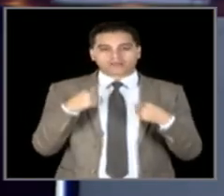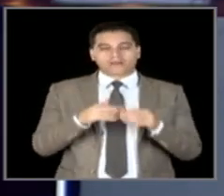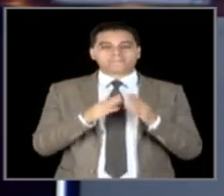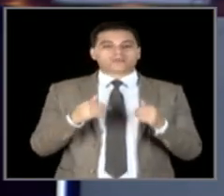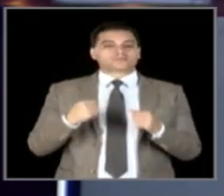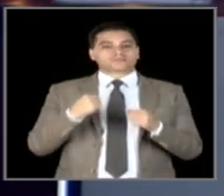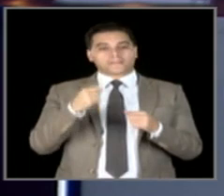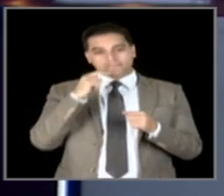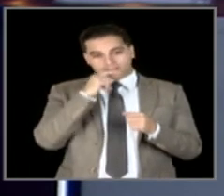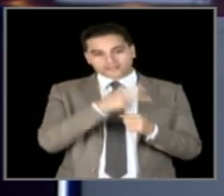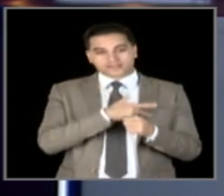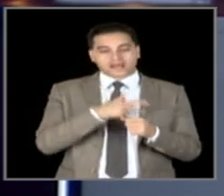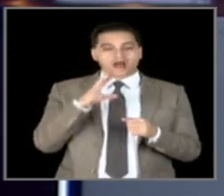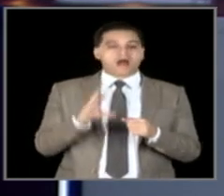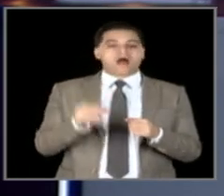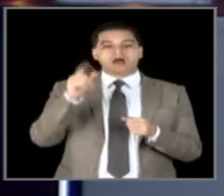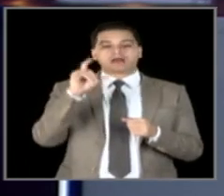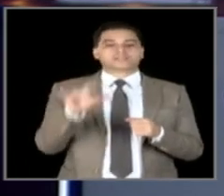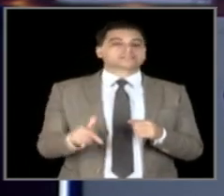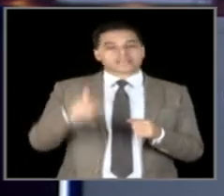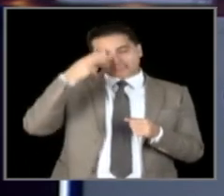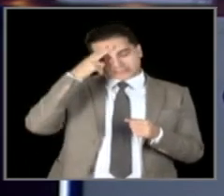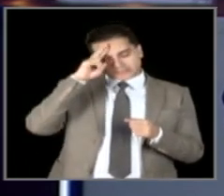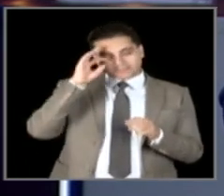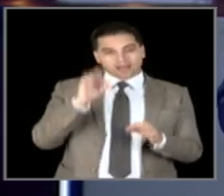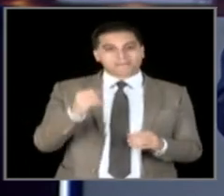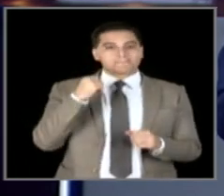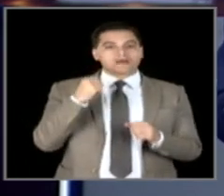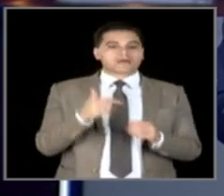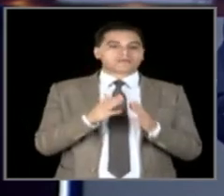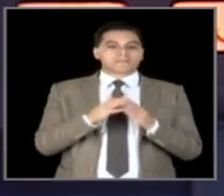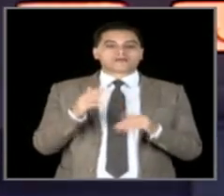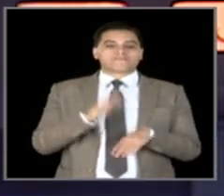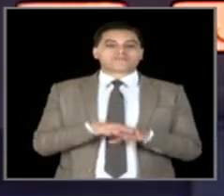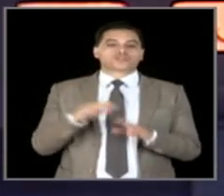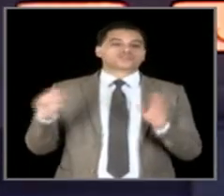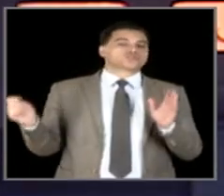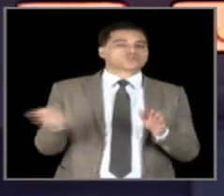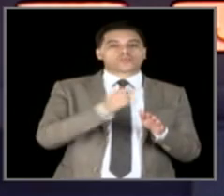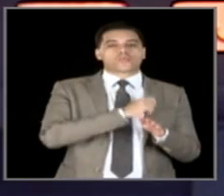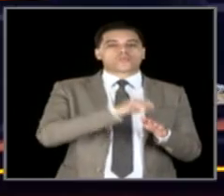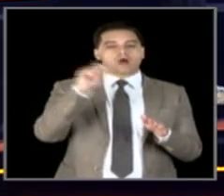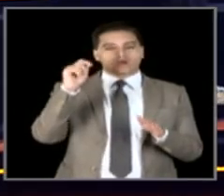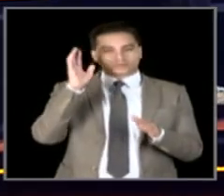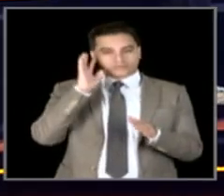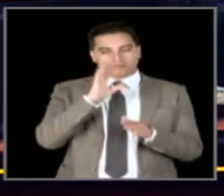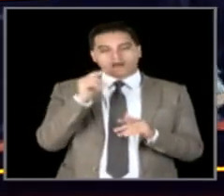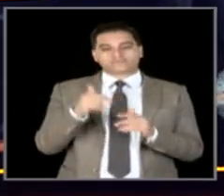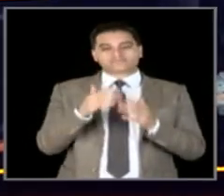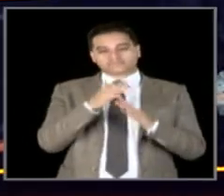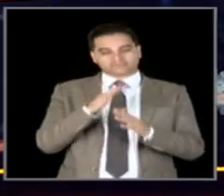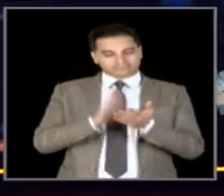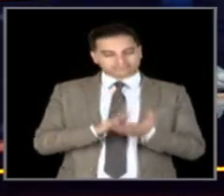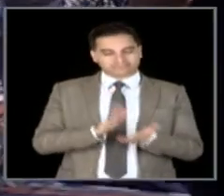البطله المصريه هانيا الحمامي، طبعا بطله مصر في السكواش. كلنا نحيي لجينا